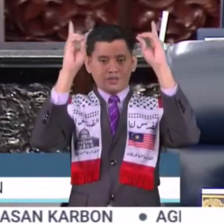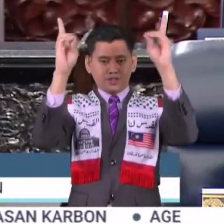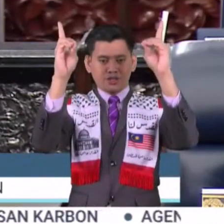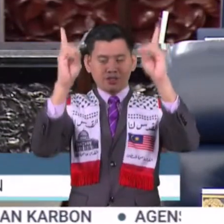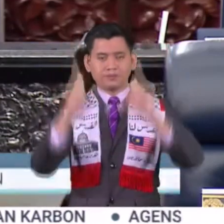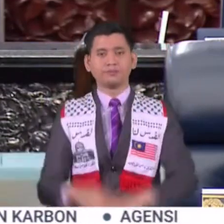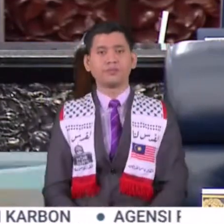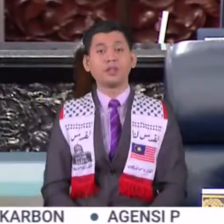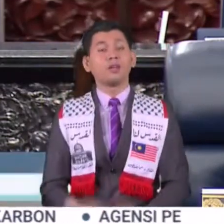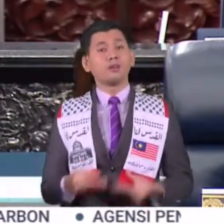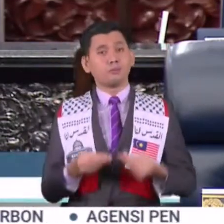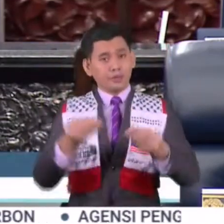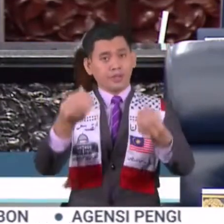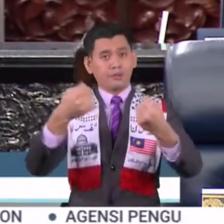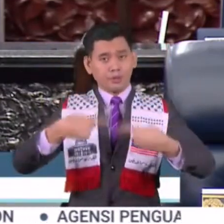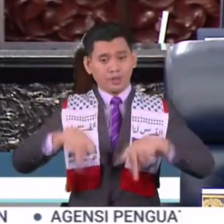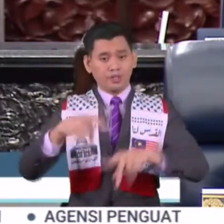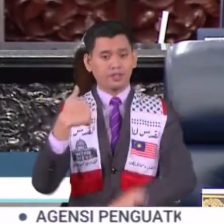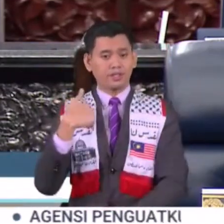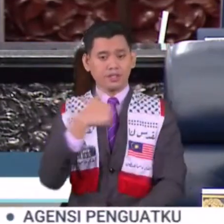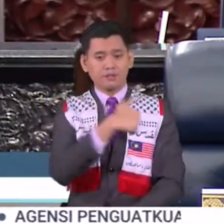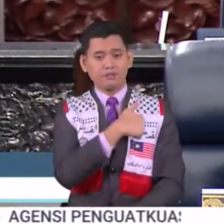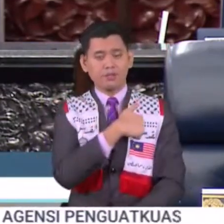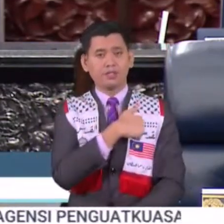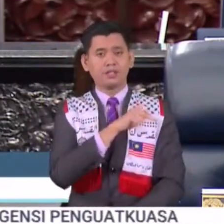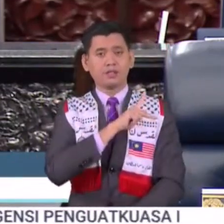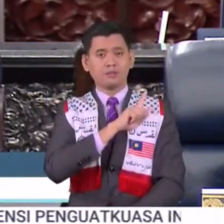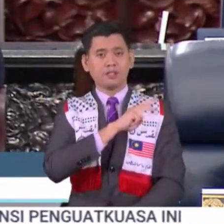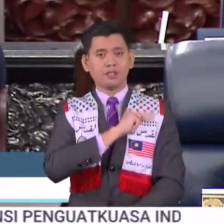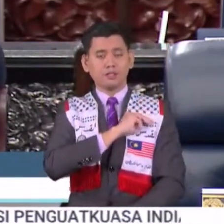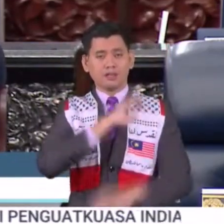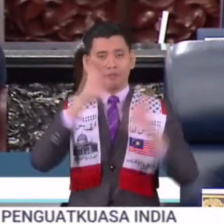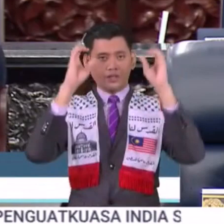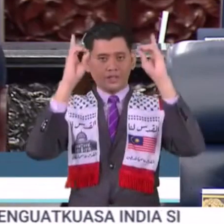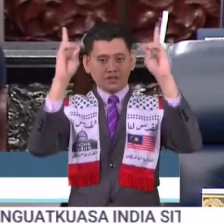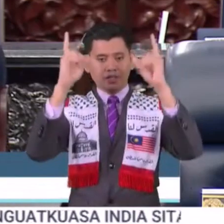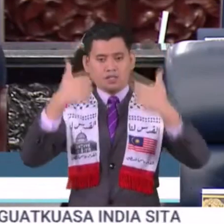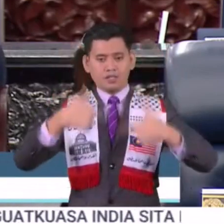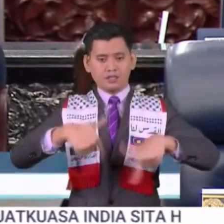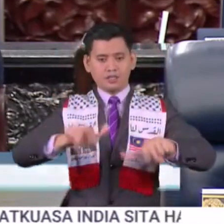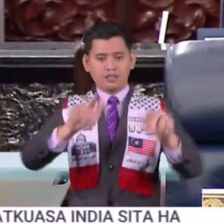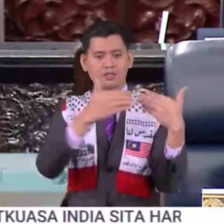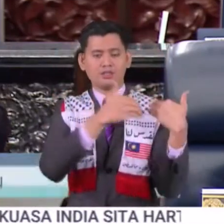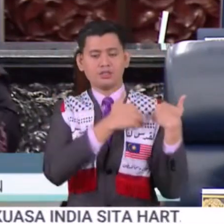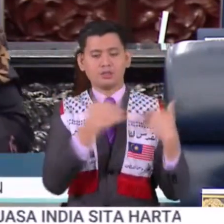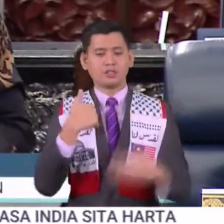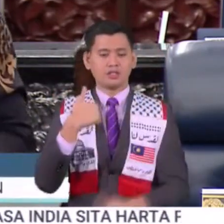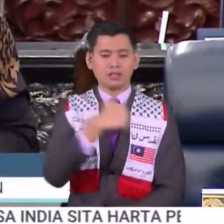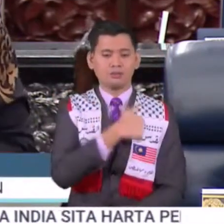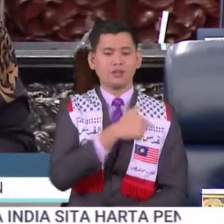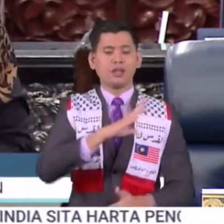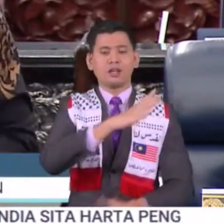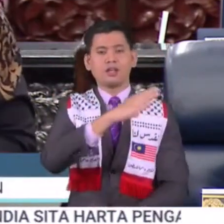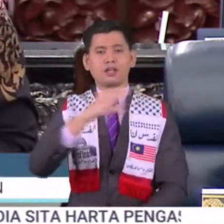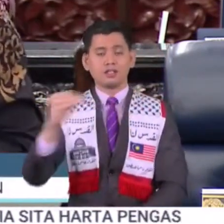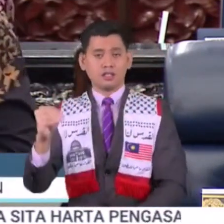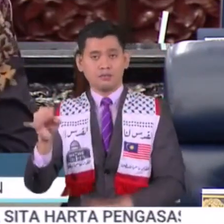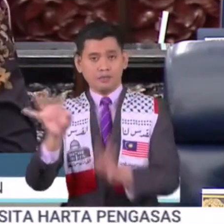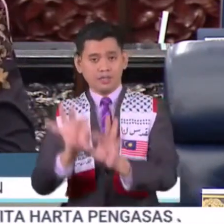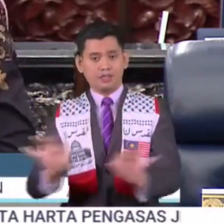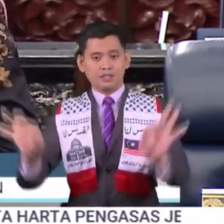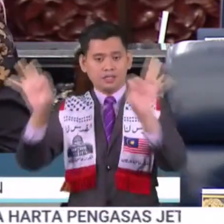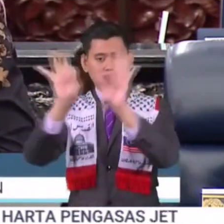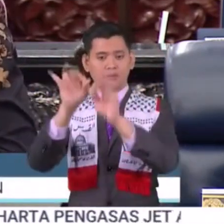Beri ruang kepada kami, Kementerian Pendidikan, untuk melaksanakan tanggungjawab kami dan mengutamakan proses